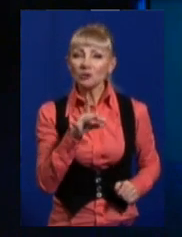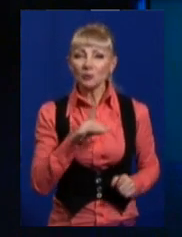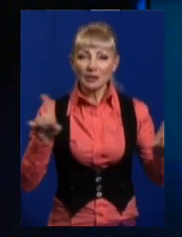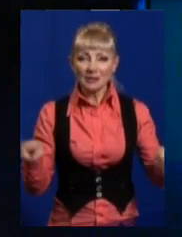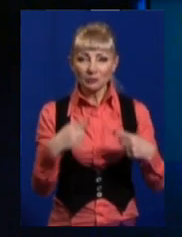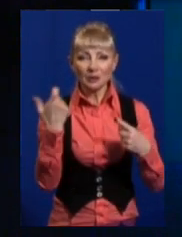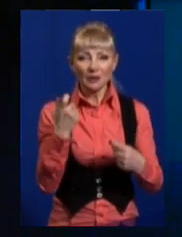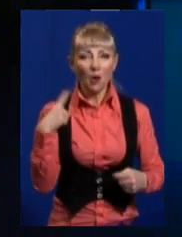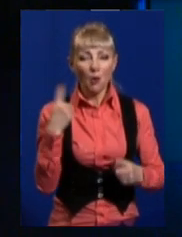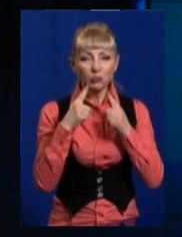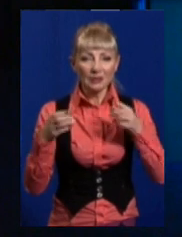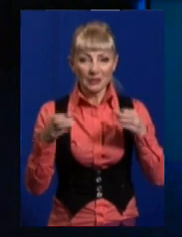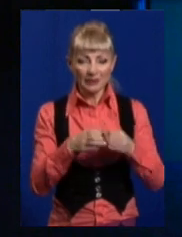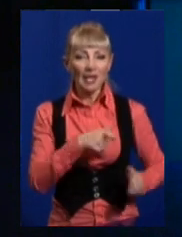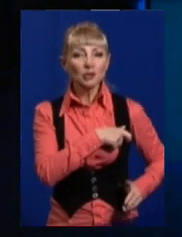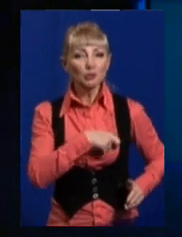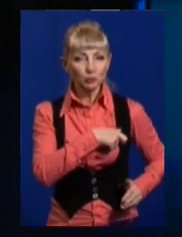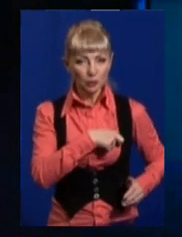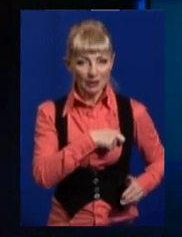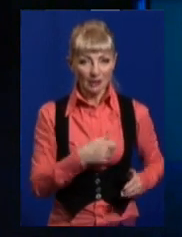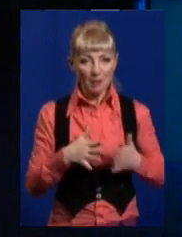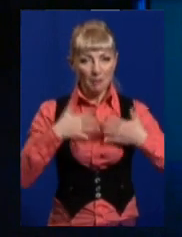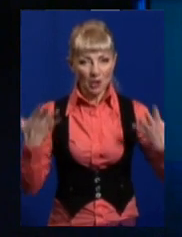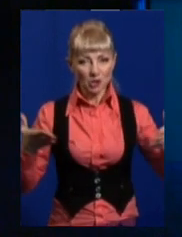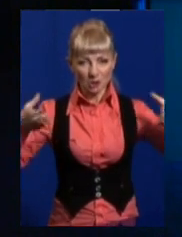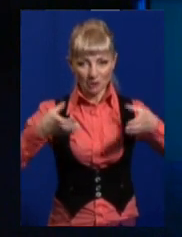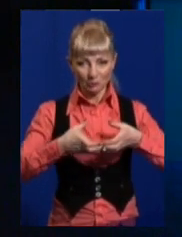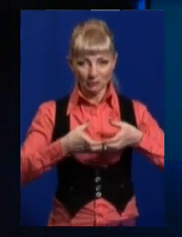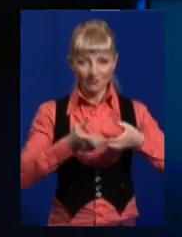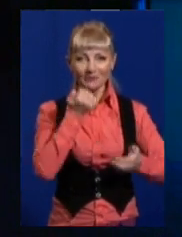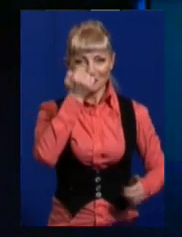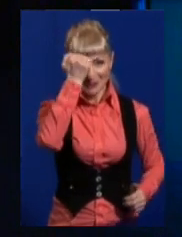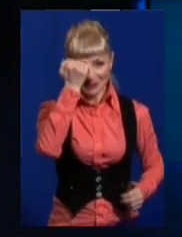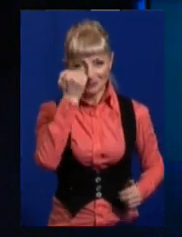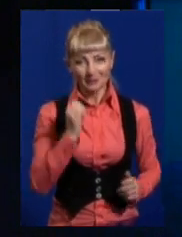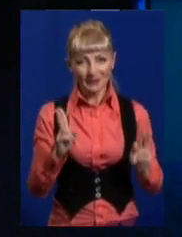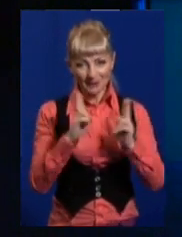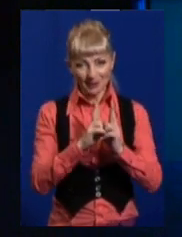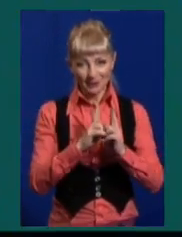Харківській облраді депутатська більшість. Дякую вам. До побачення.